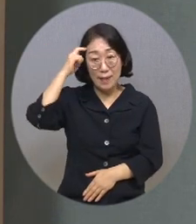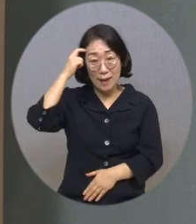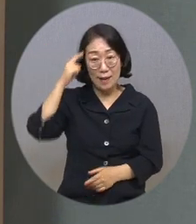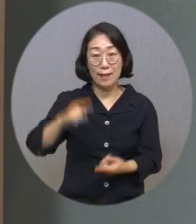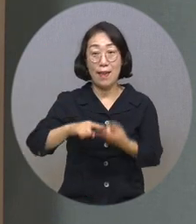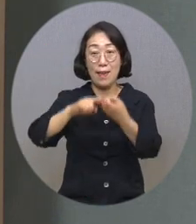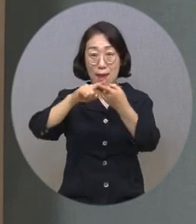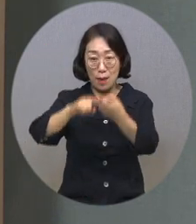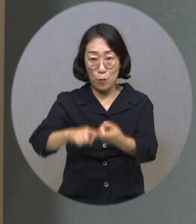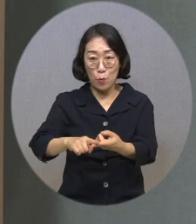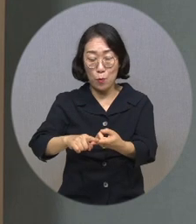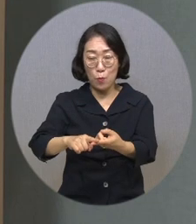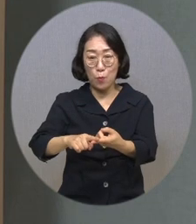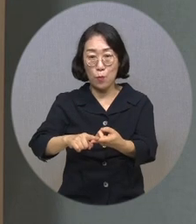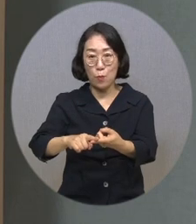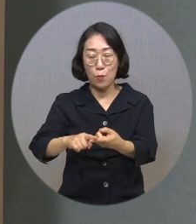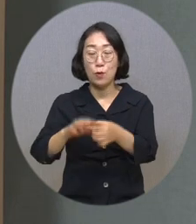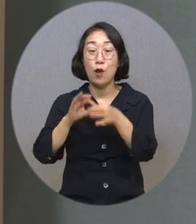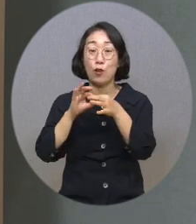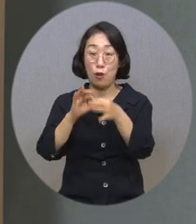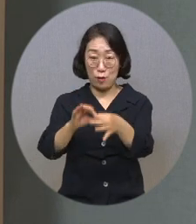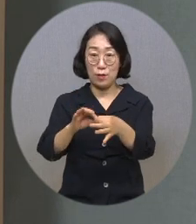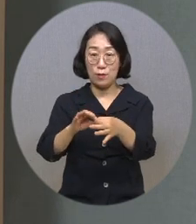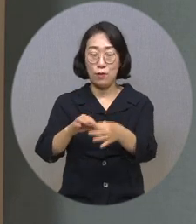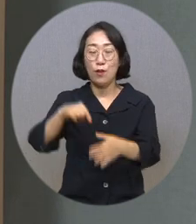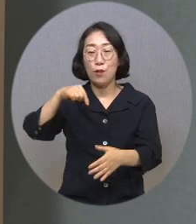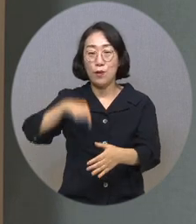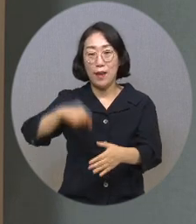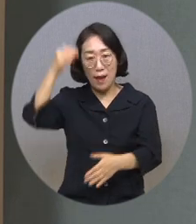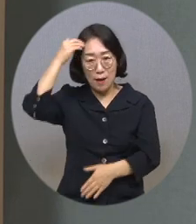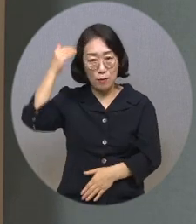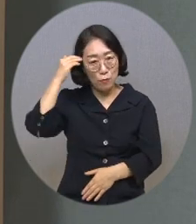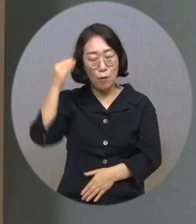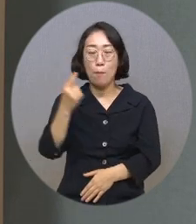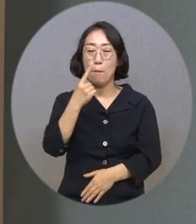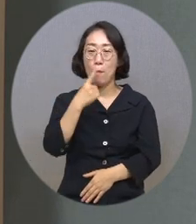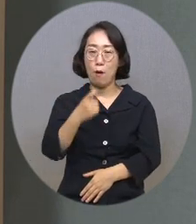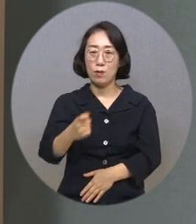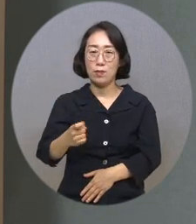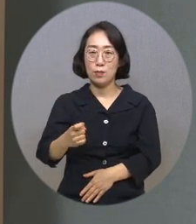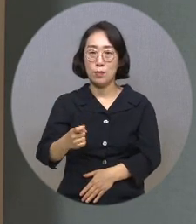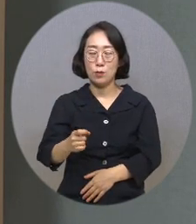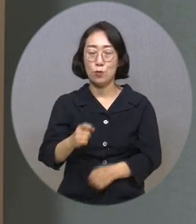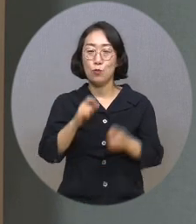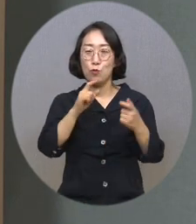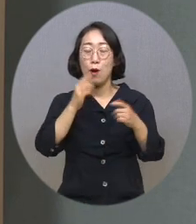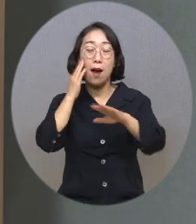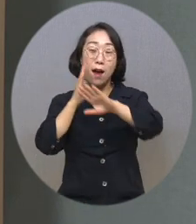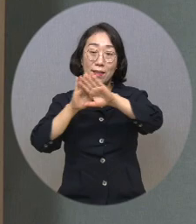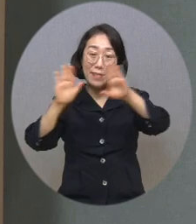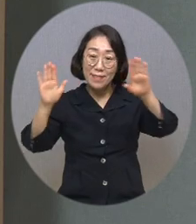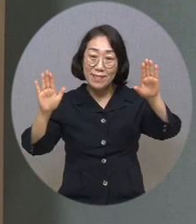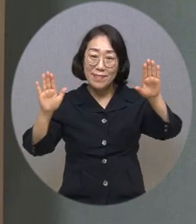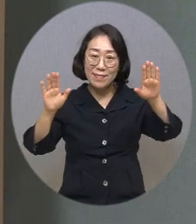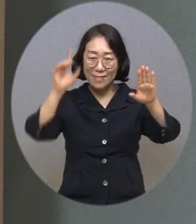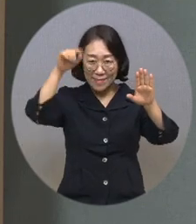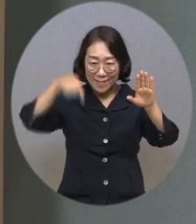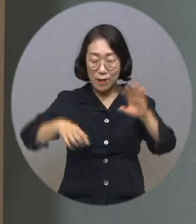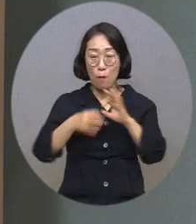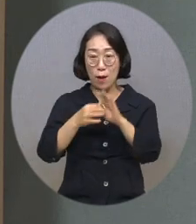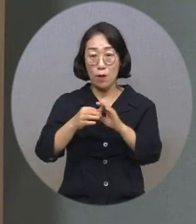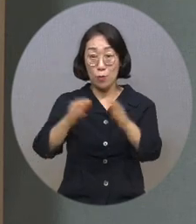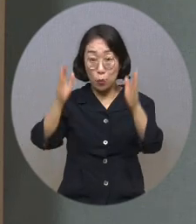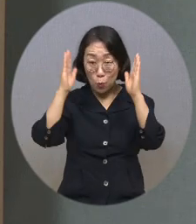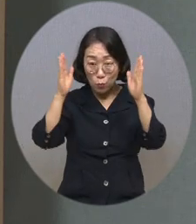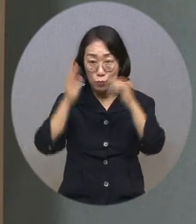우주대학으로 연결이 돼서 아마 우리나라에도 멋있는 우주대학이 건립이 되고 거기에